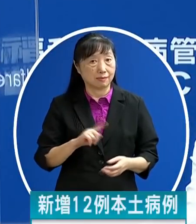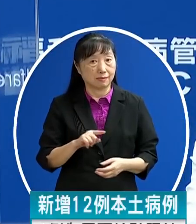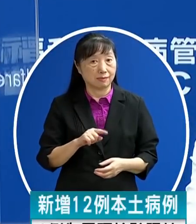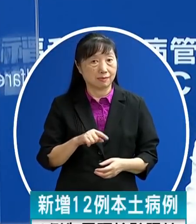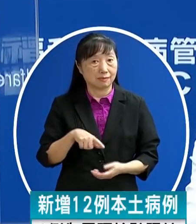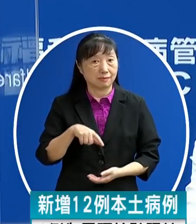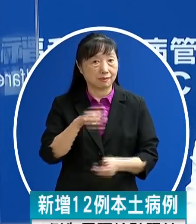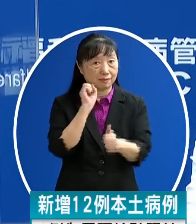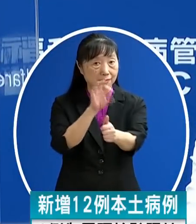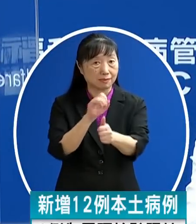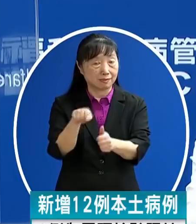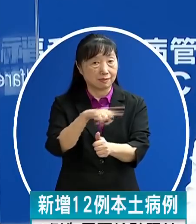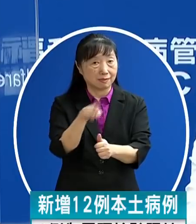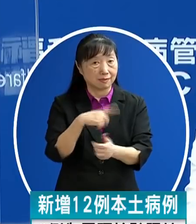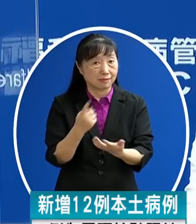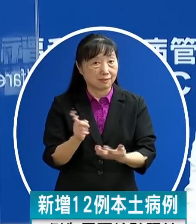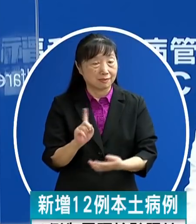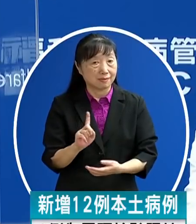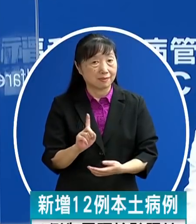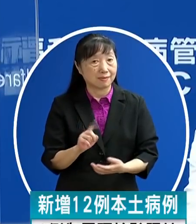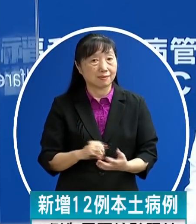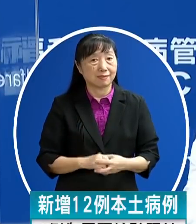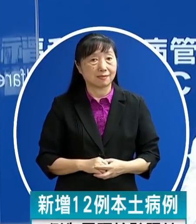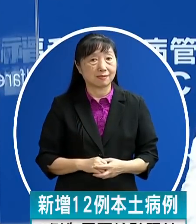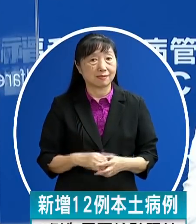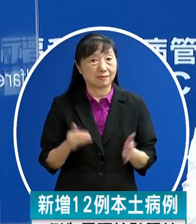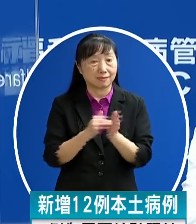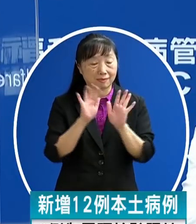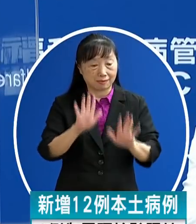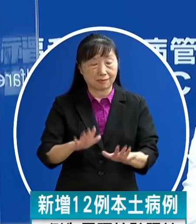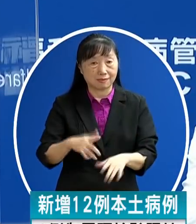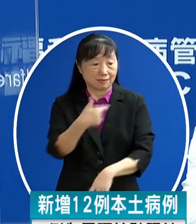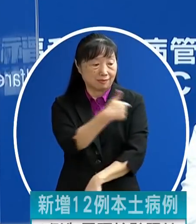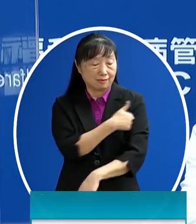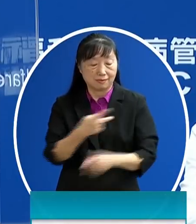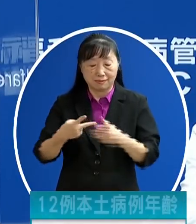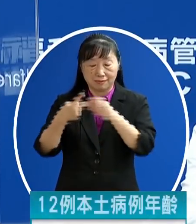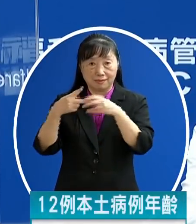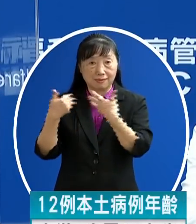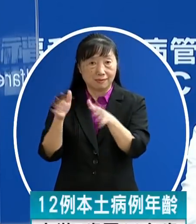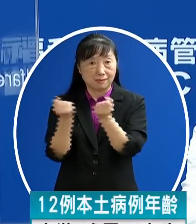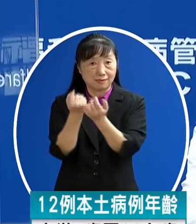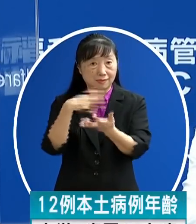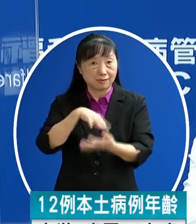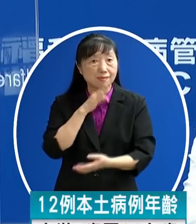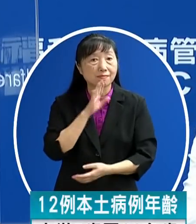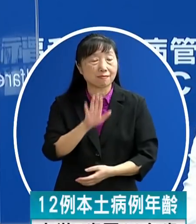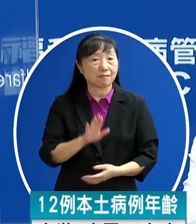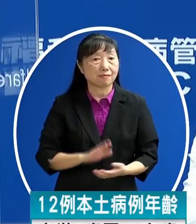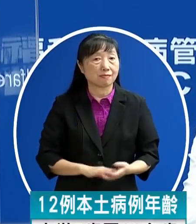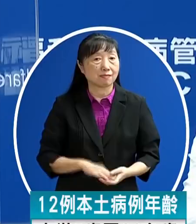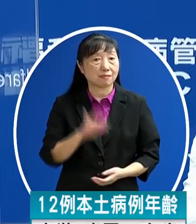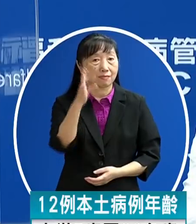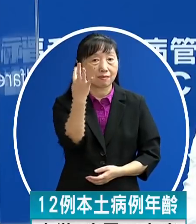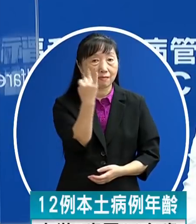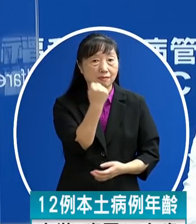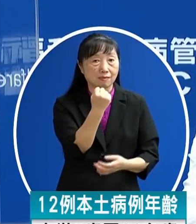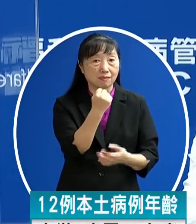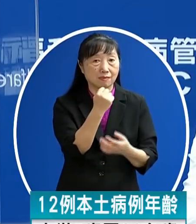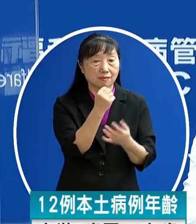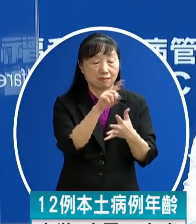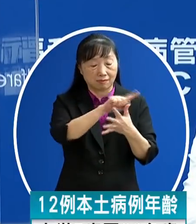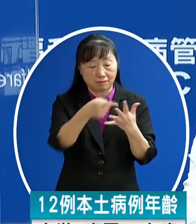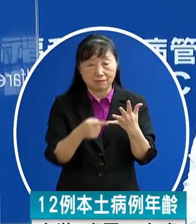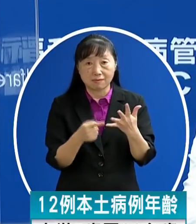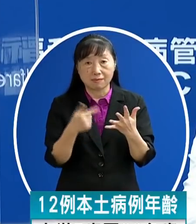提醒哈，就到目前为止哈，我们可以打莫德纳第二剂的哈，有这几类人，他时